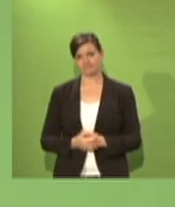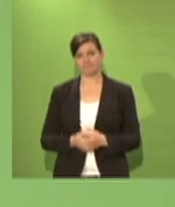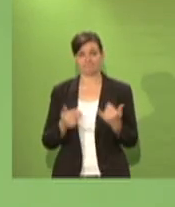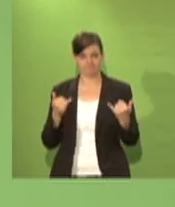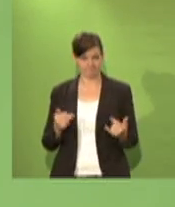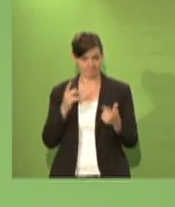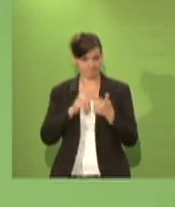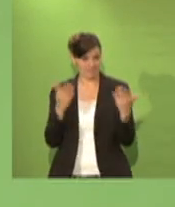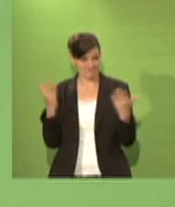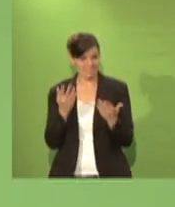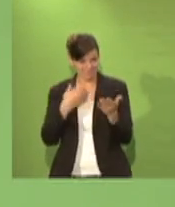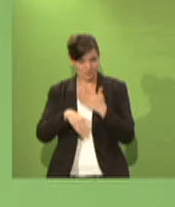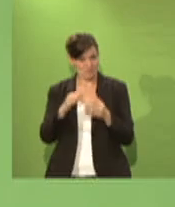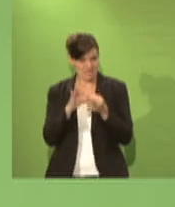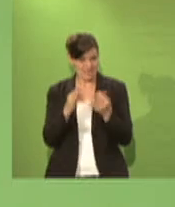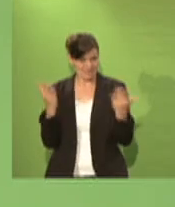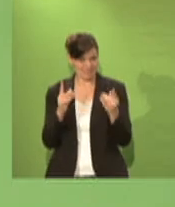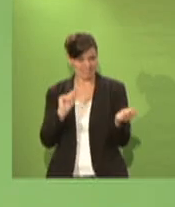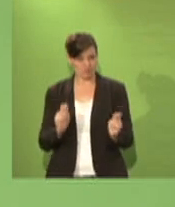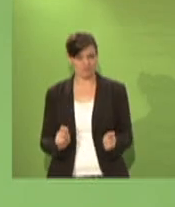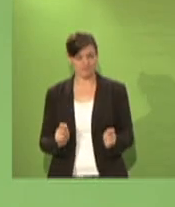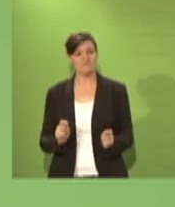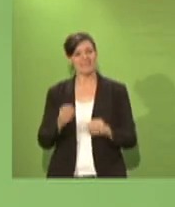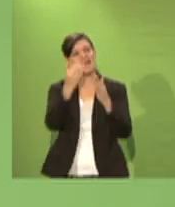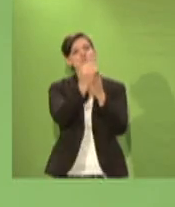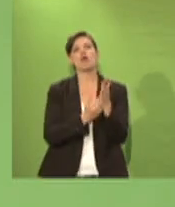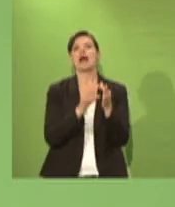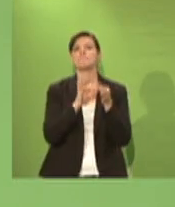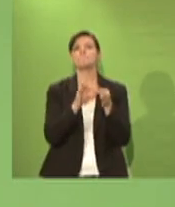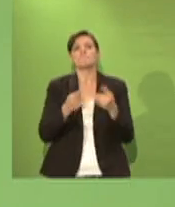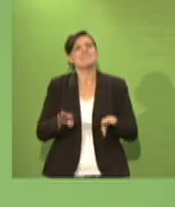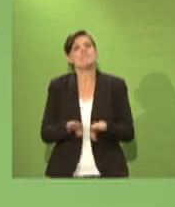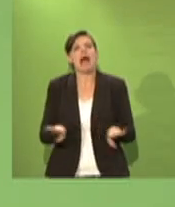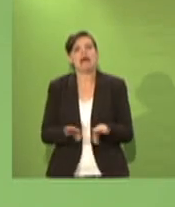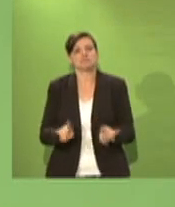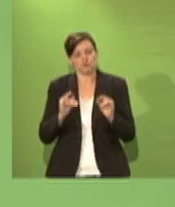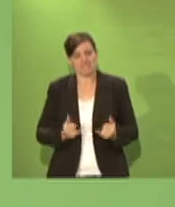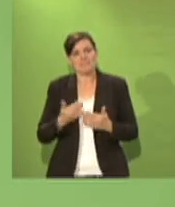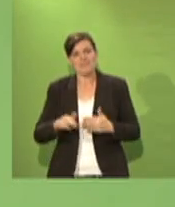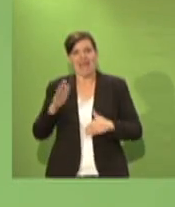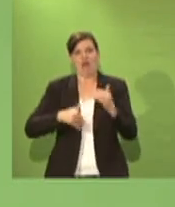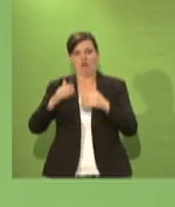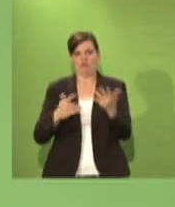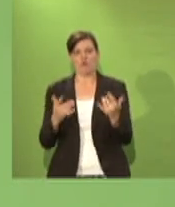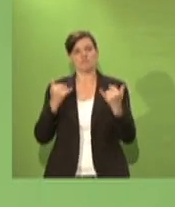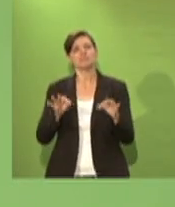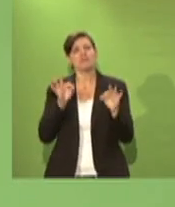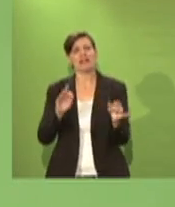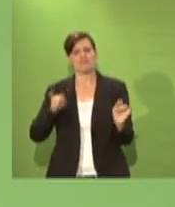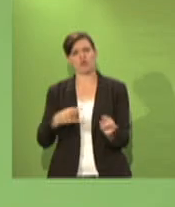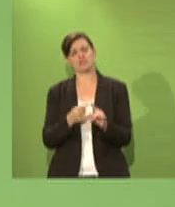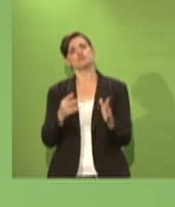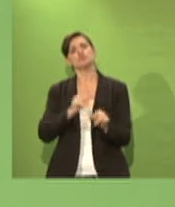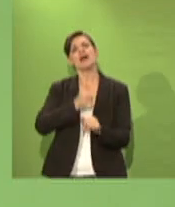um? Inhaltlich denke ich, wie ich sagte, der Antrag ist eine programmatische Basis. Wir müssen jetzt hier konkrete Projekte umsetzen, erstmal